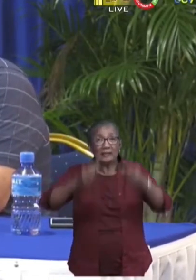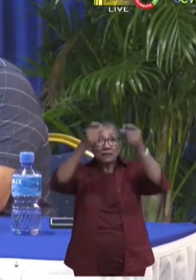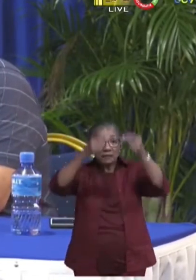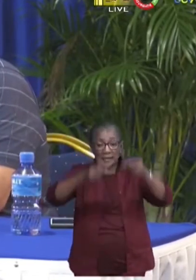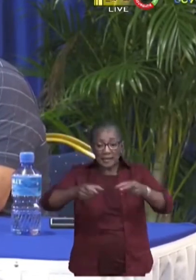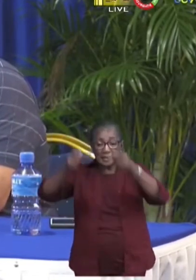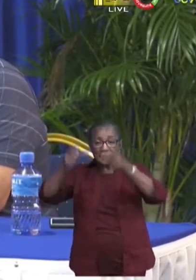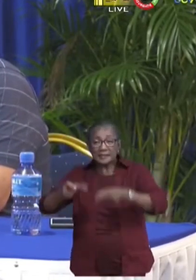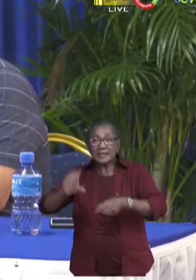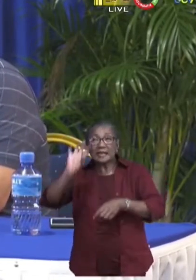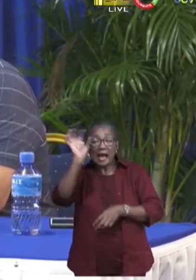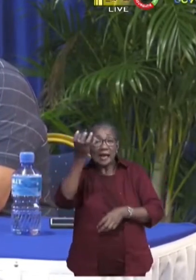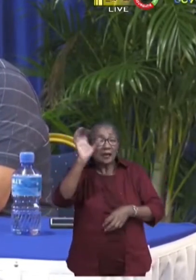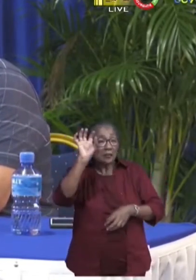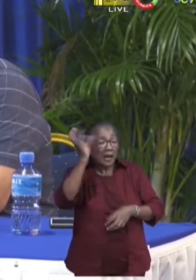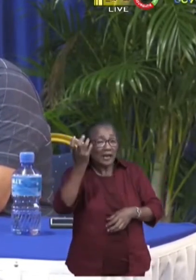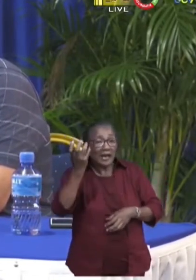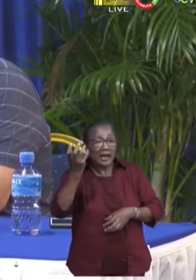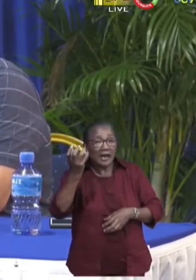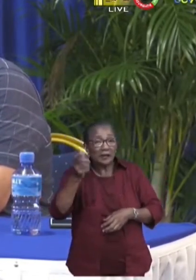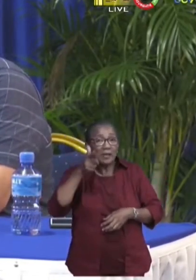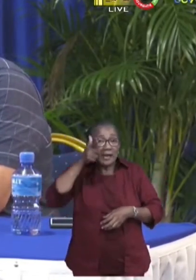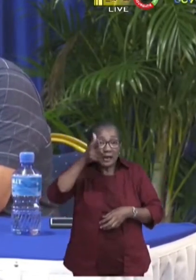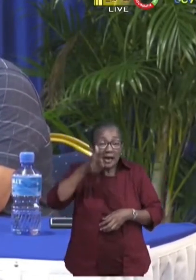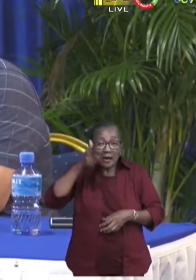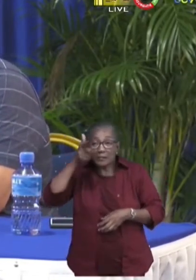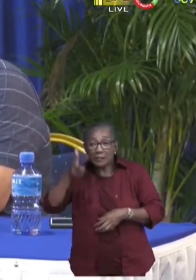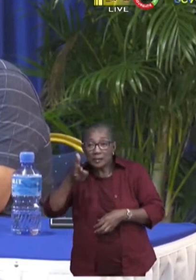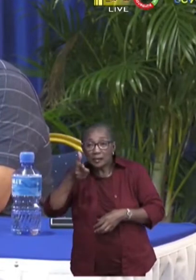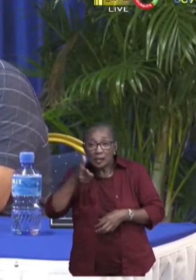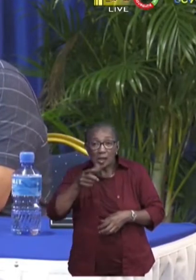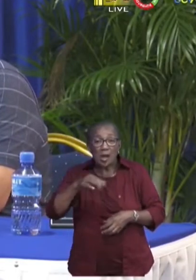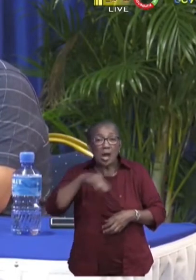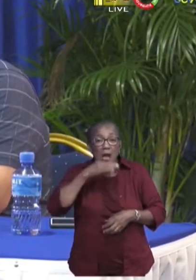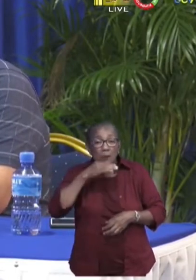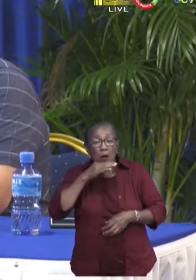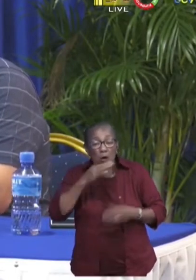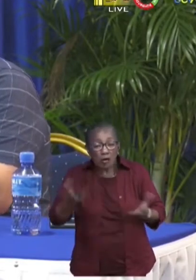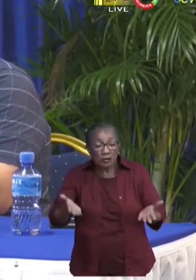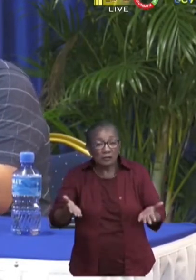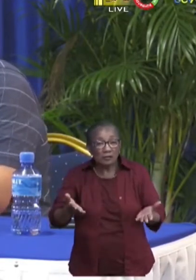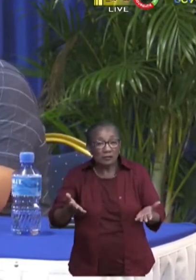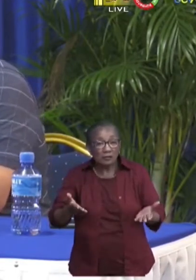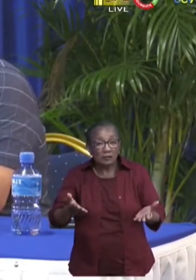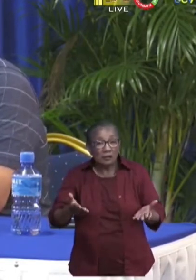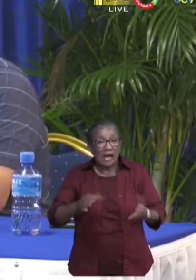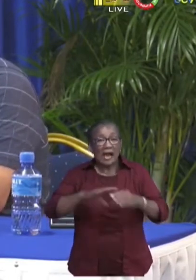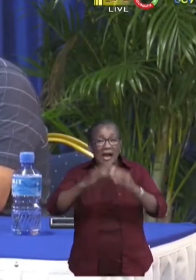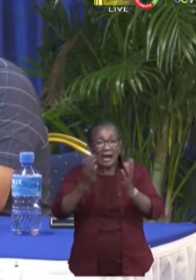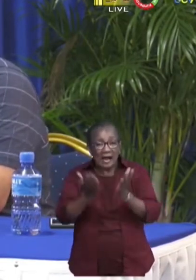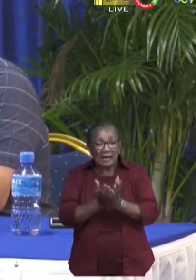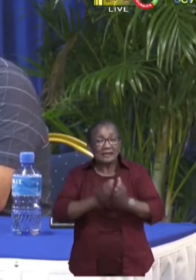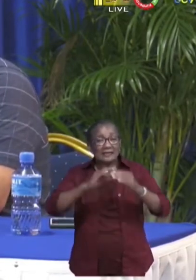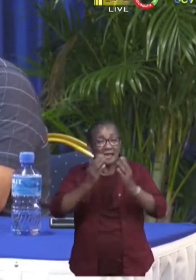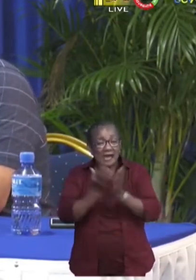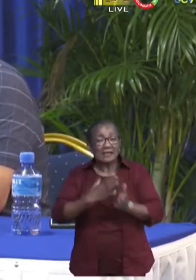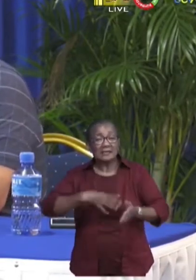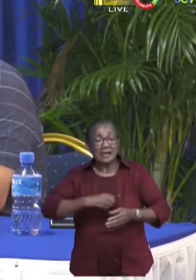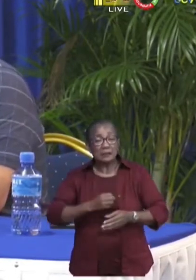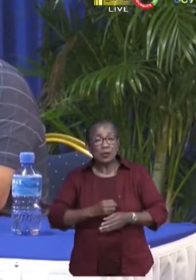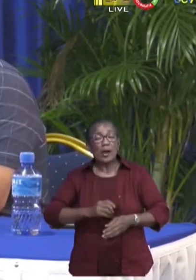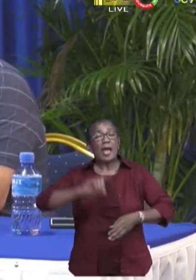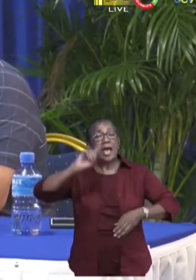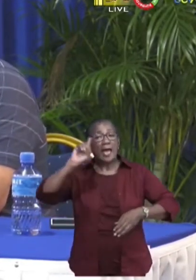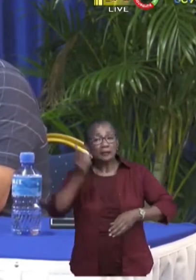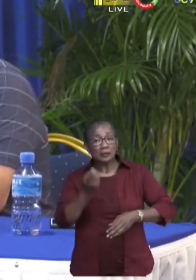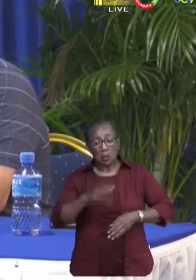plaatsen alarminstallaties, we plaatsen camera-installaties, we hebben honden, we hebben you name it, alle soort geweldigheden hebben we. En toch